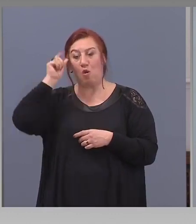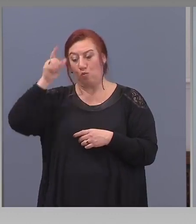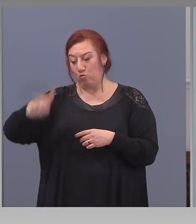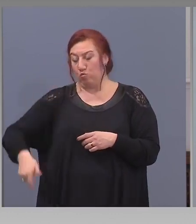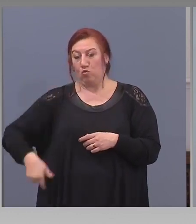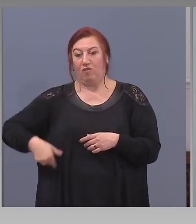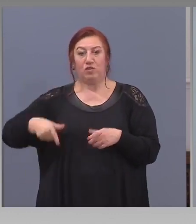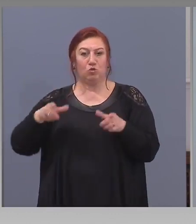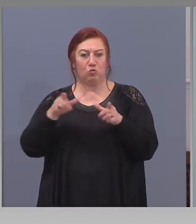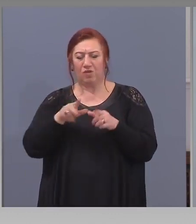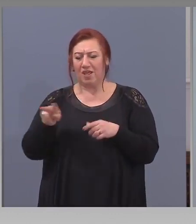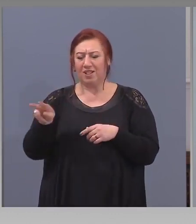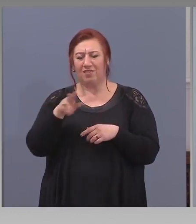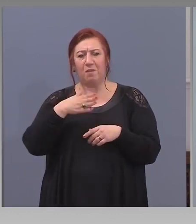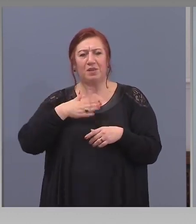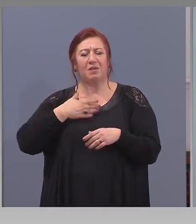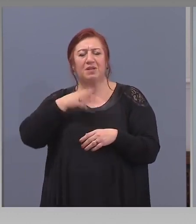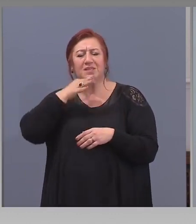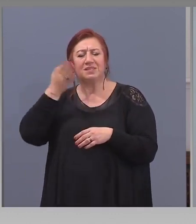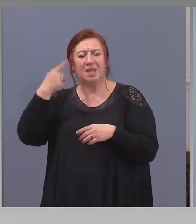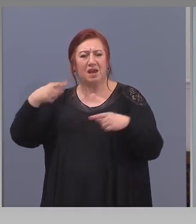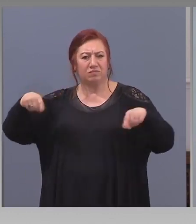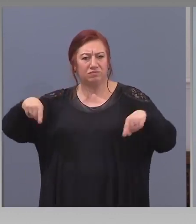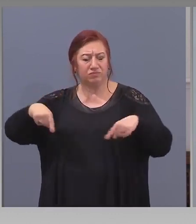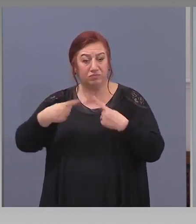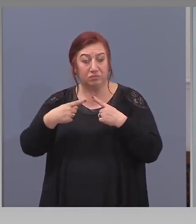Дори противоположни,